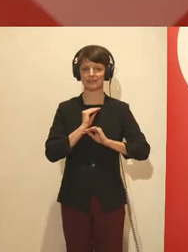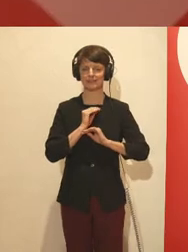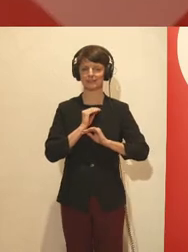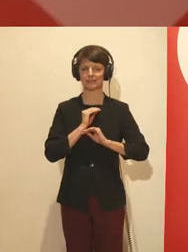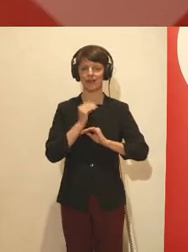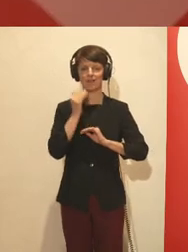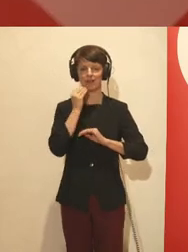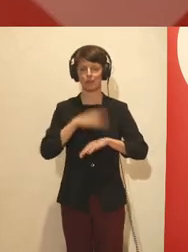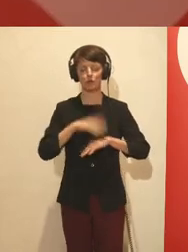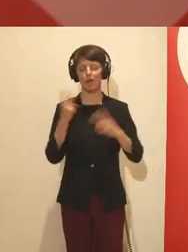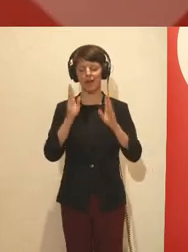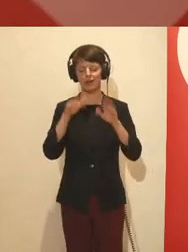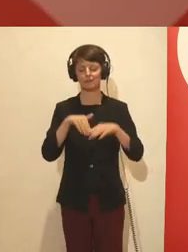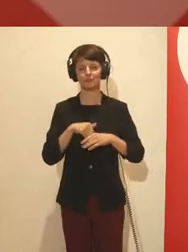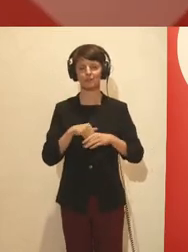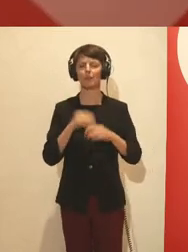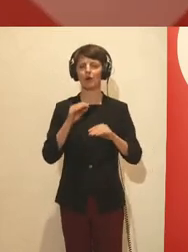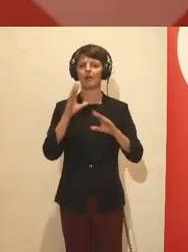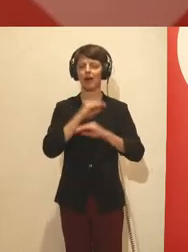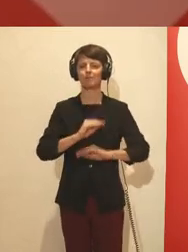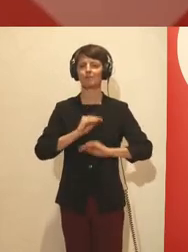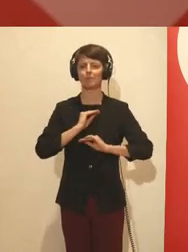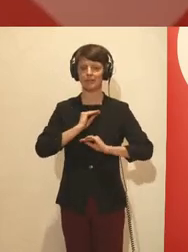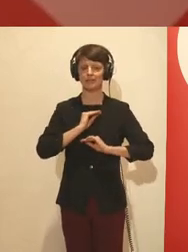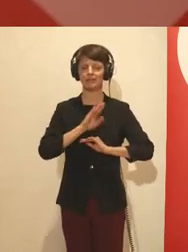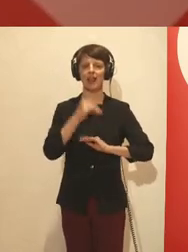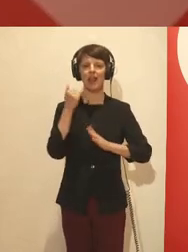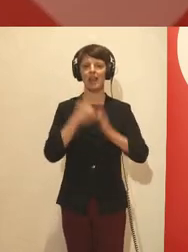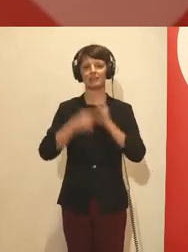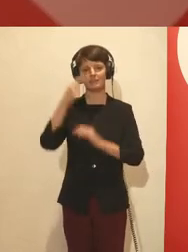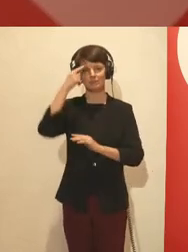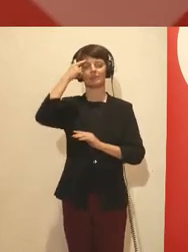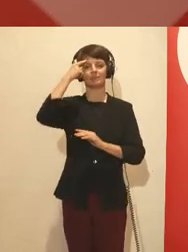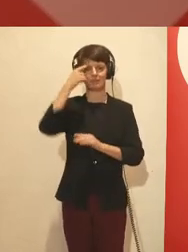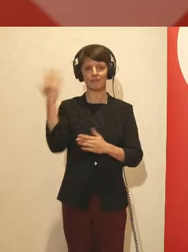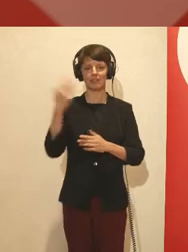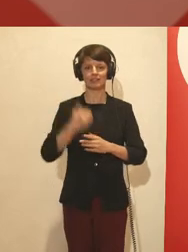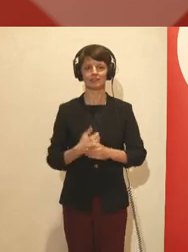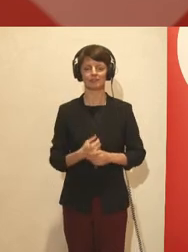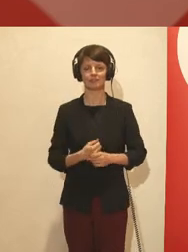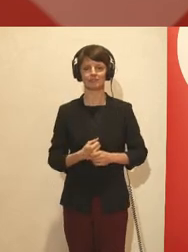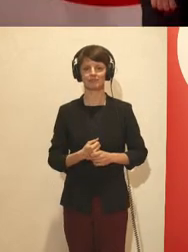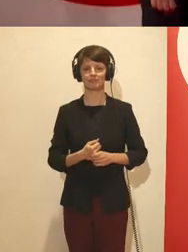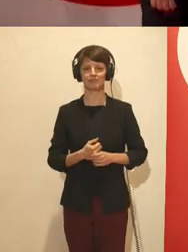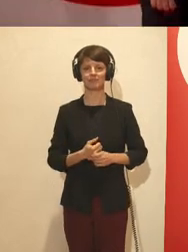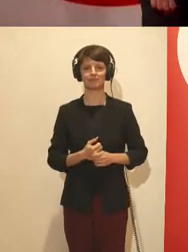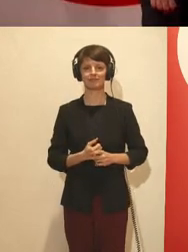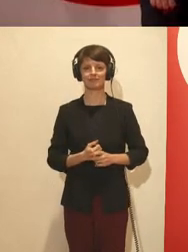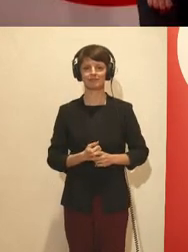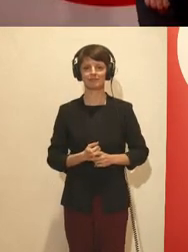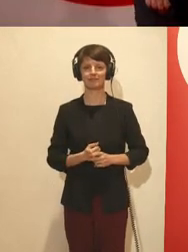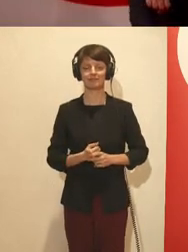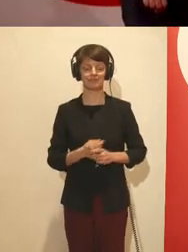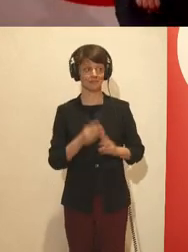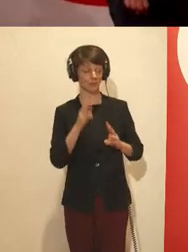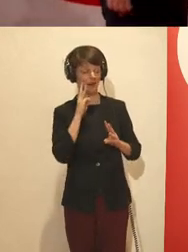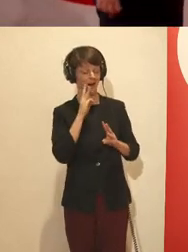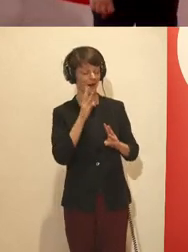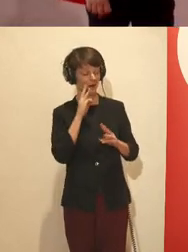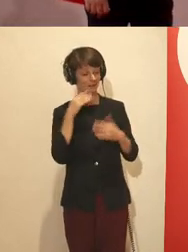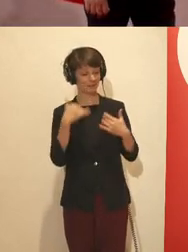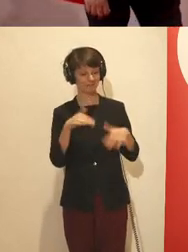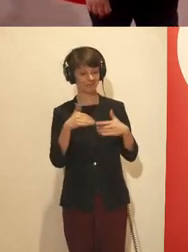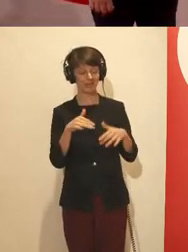egal wann wie viel das sein wird aber was glaubt ihr wird euer letzter gedanke vor dem einschlafen sein wow was für ein